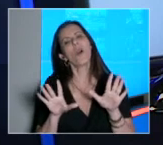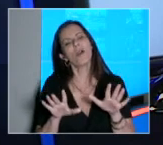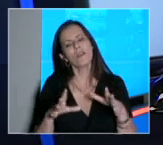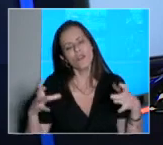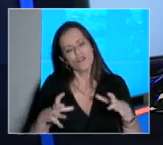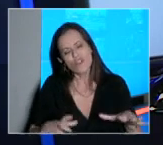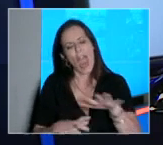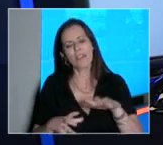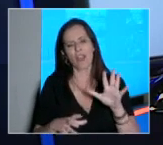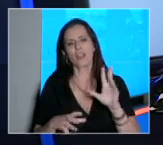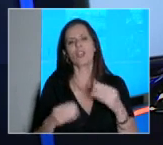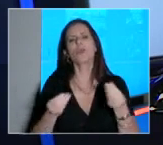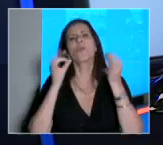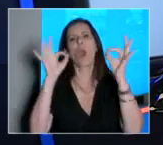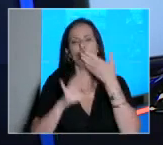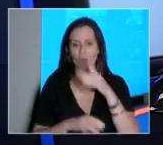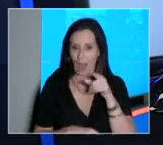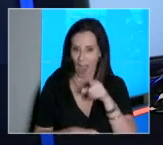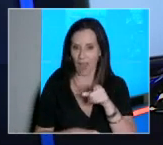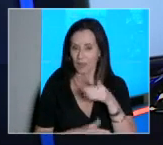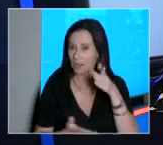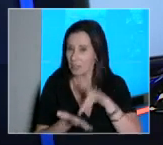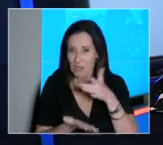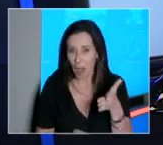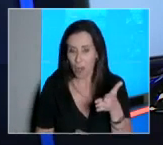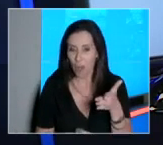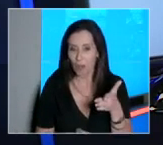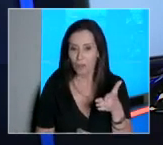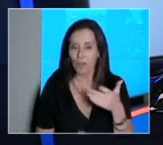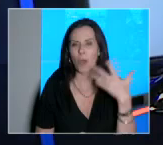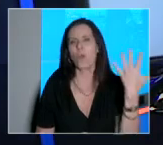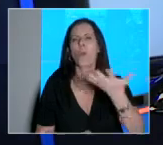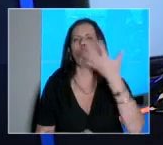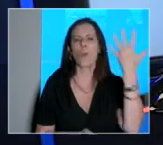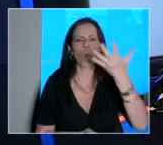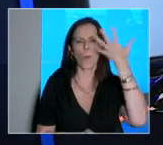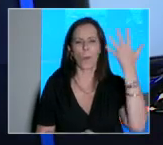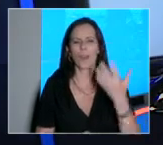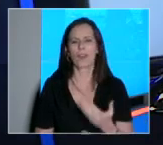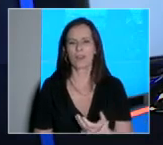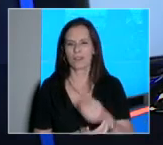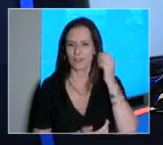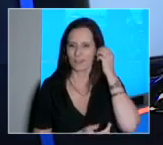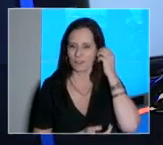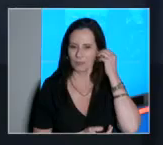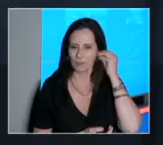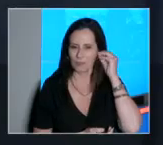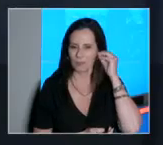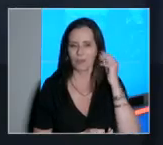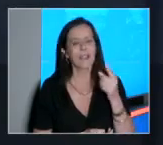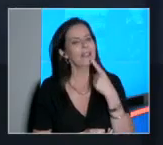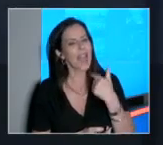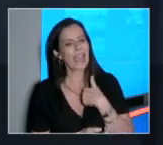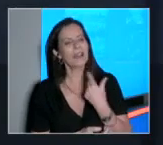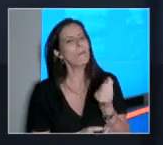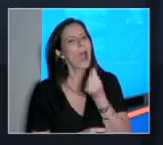טריטוריה, יענו, יש פה איזה משהו מיוחד. אתה הרי פה נמצא... הרבה זמן. בסדר, אני לא אגיד כמה. לא צריך, אבל... תן לי ככה,